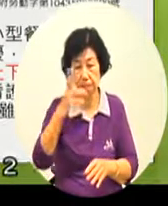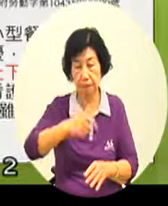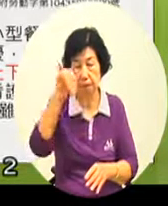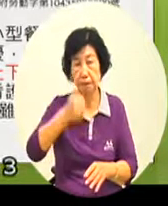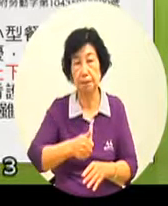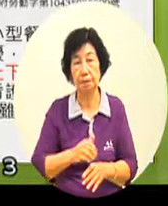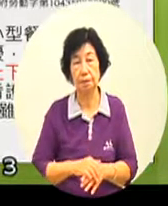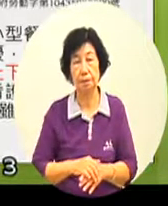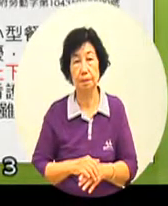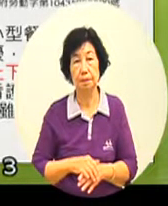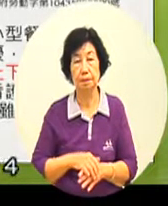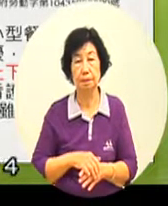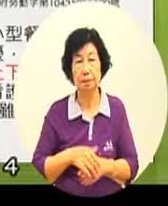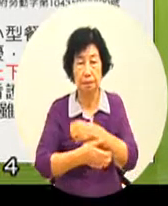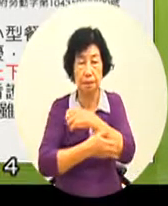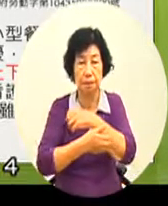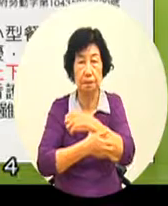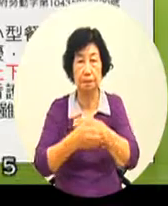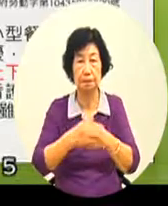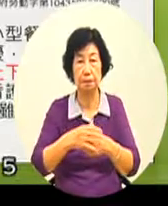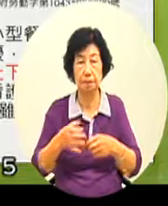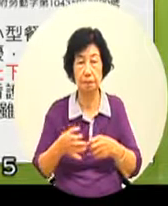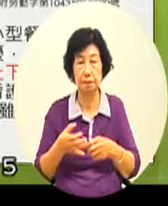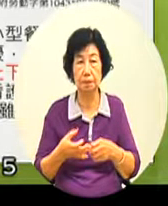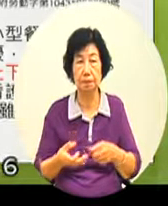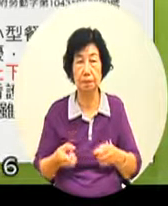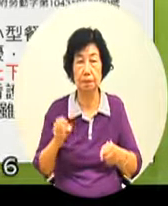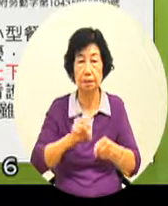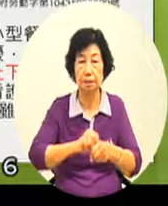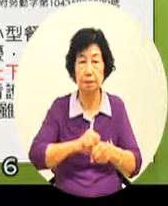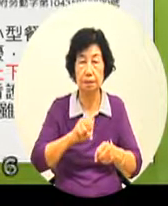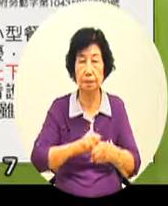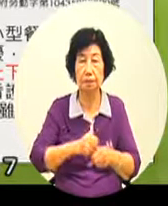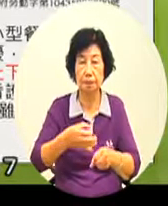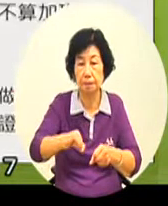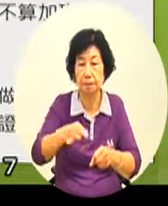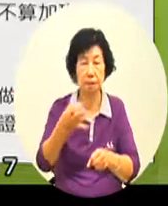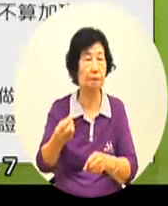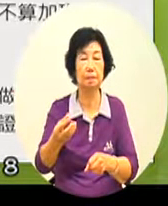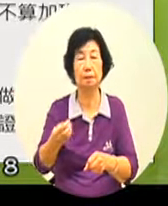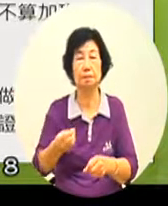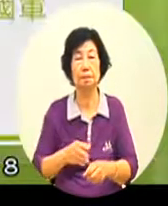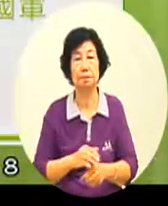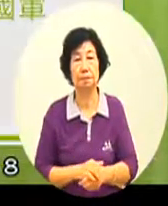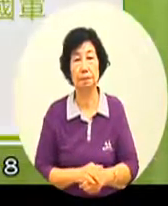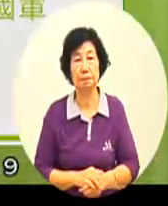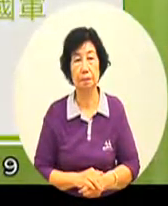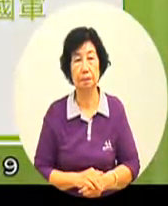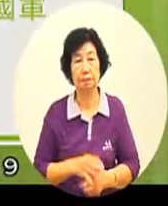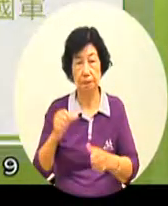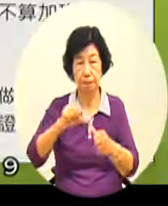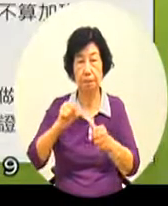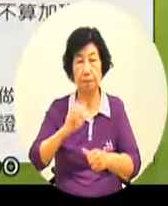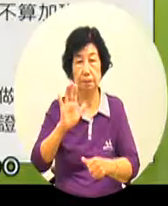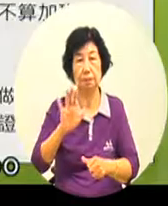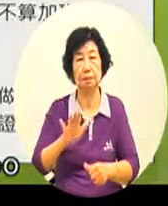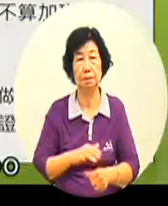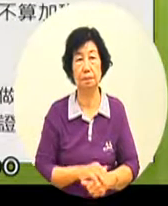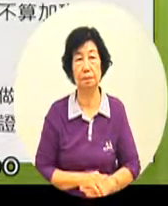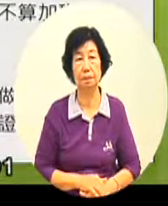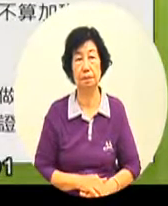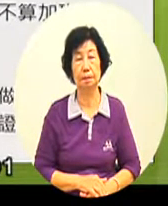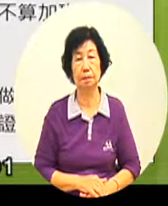有给劳工这个加班费，所以也罚款，哦，那我在这里有一些，